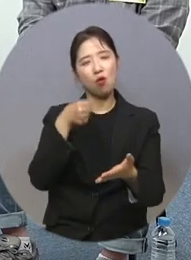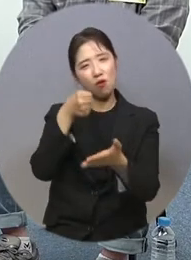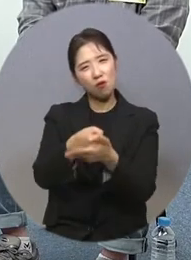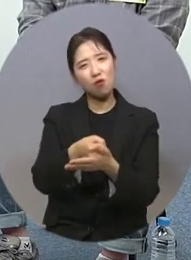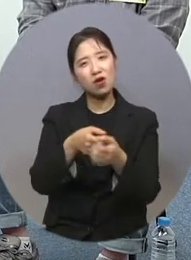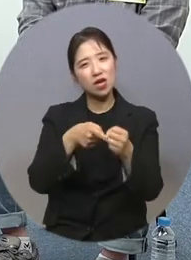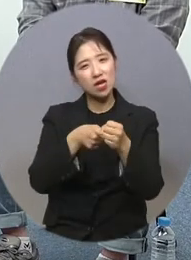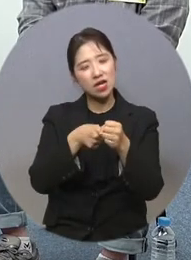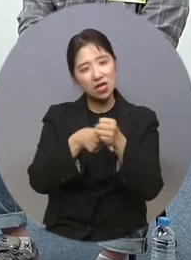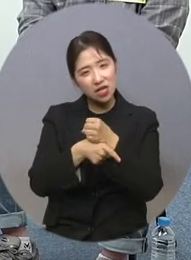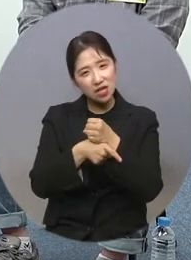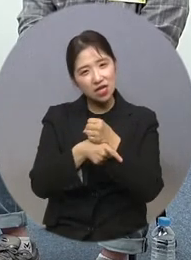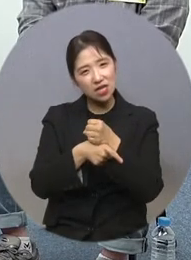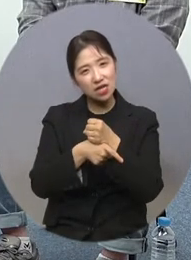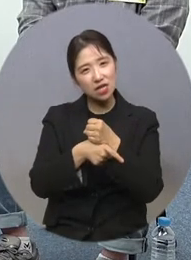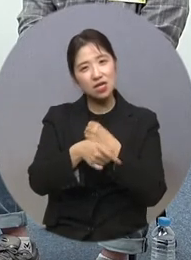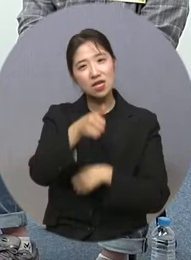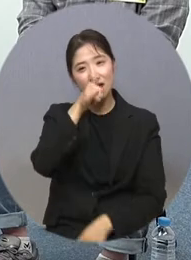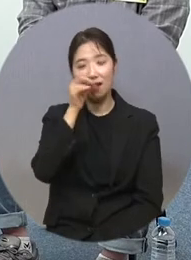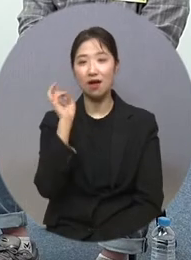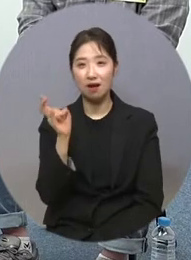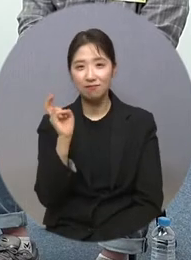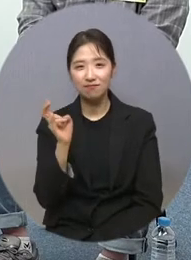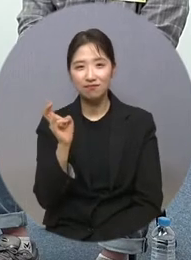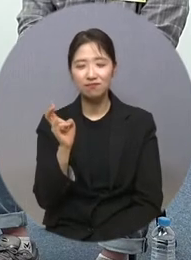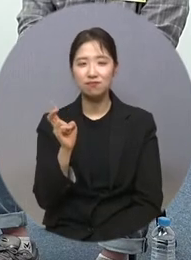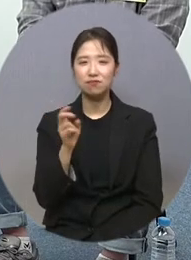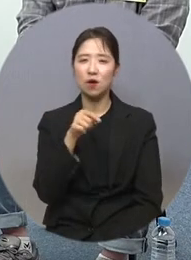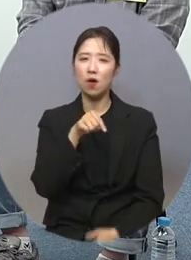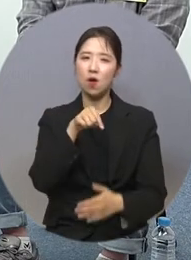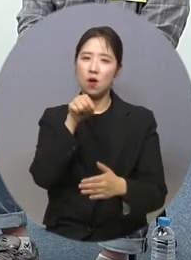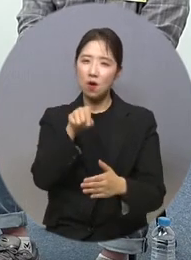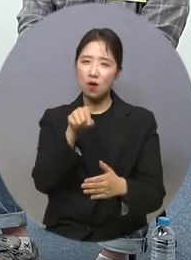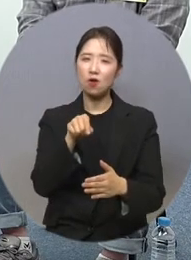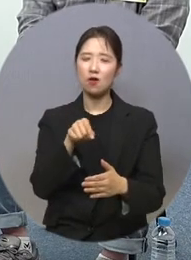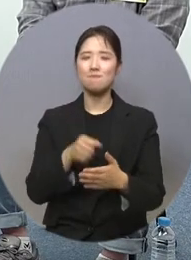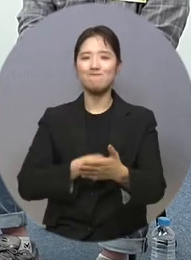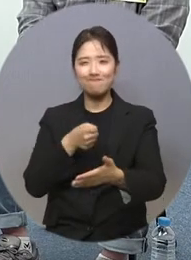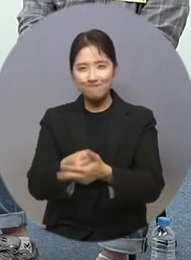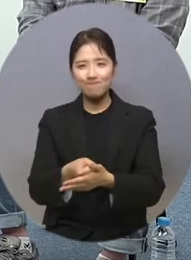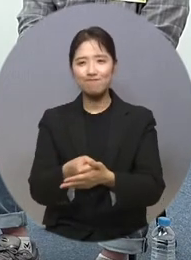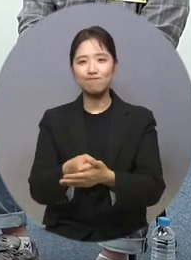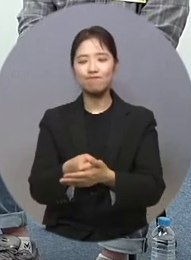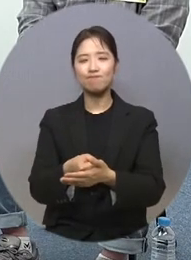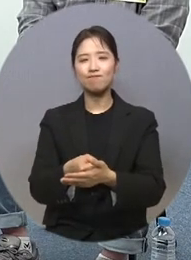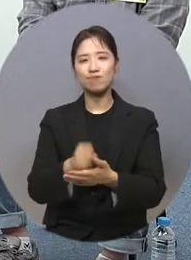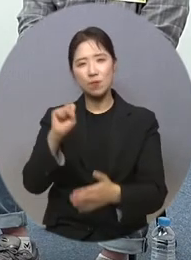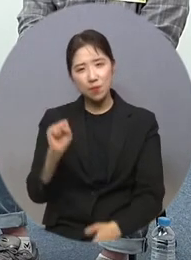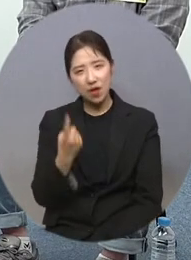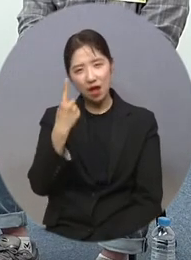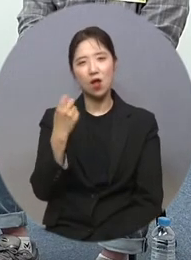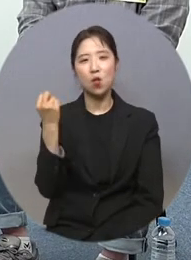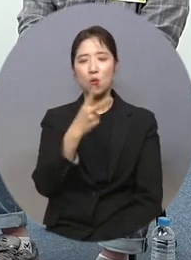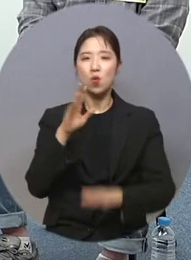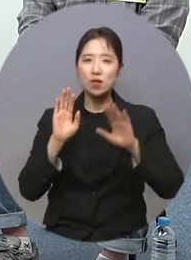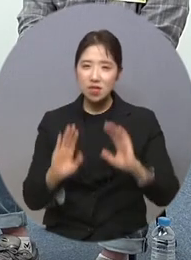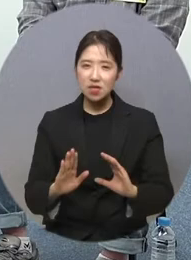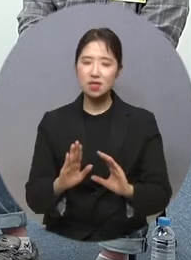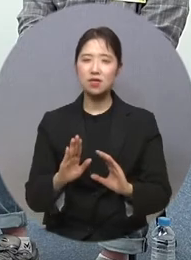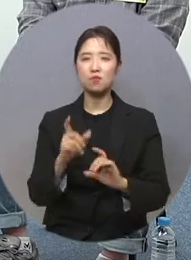택하신 이유도 뭔가 있으실 것 같아요. 지금 그렇게 마음먹은 계기라든가 지금 어떤 거를